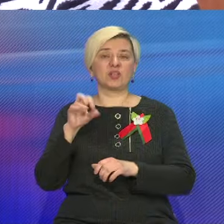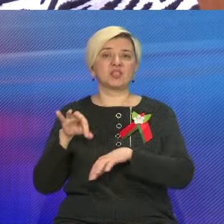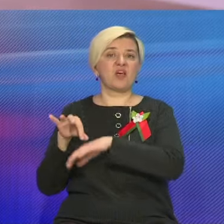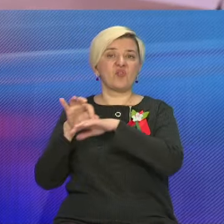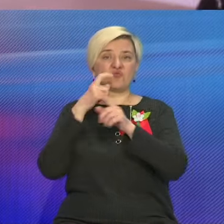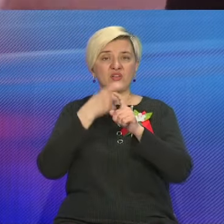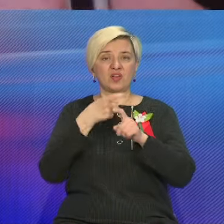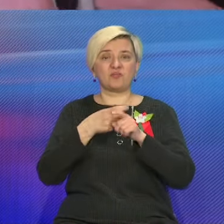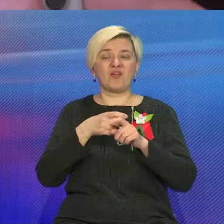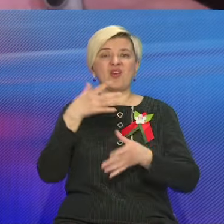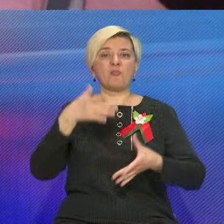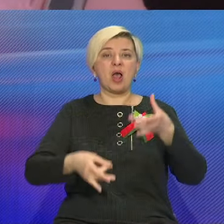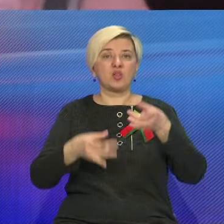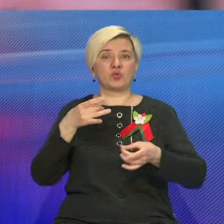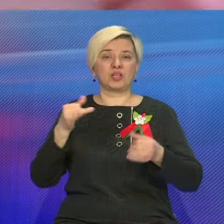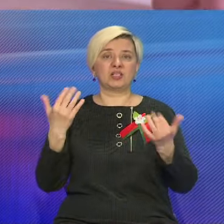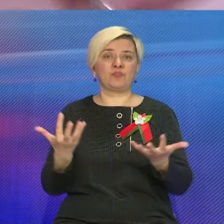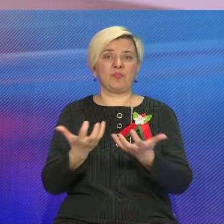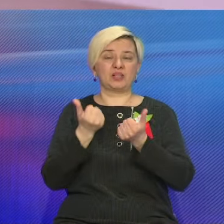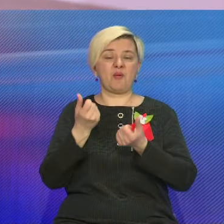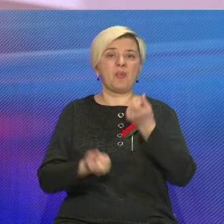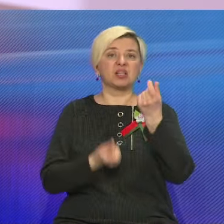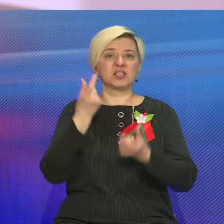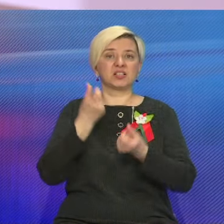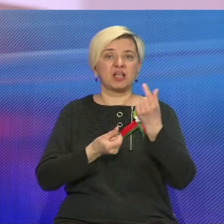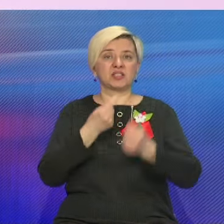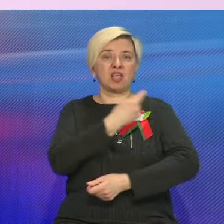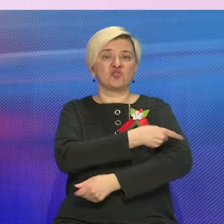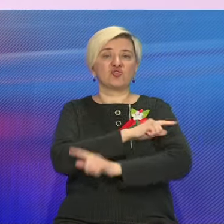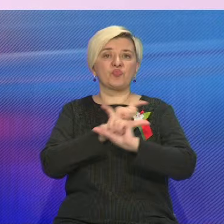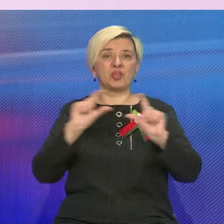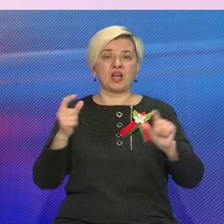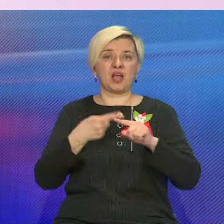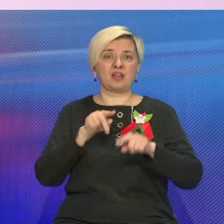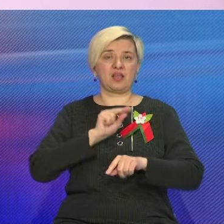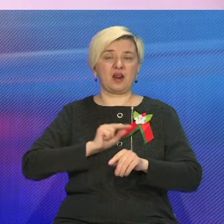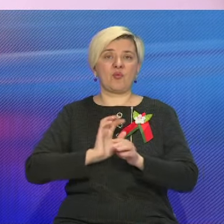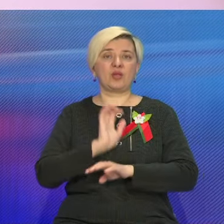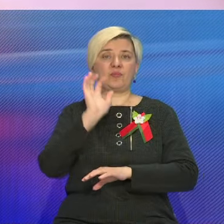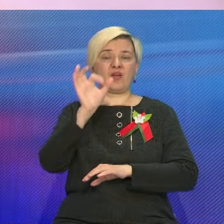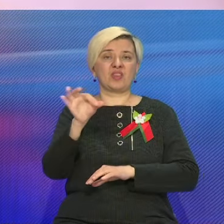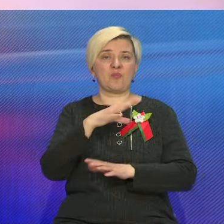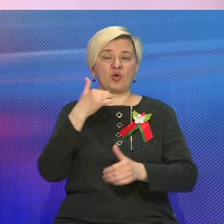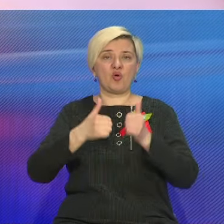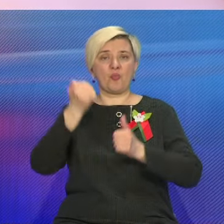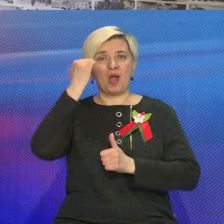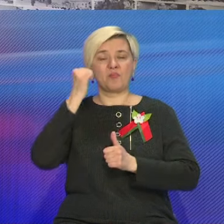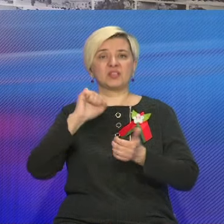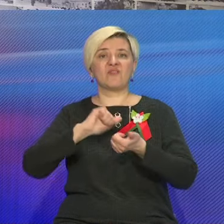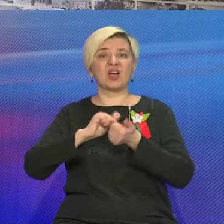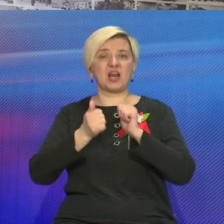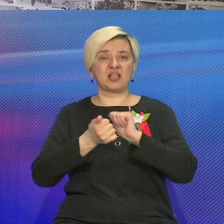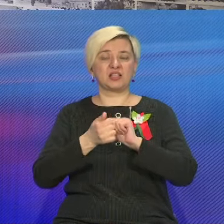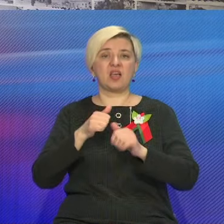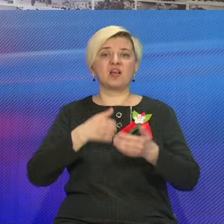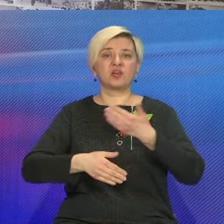выратаваўшы партызанскі шпіталь. Гэта работа 5-й гімназіі адпраўлена на абласны конкурс «Памяць у граніце», вынікі якога будуць падведзены ў канцы